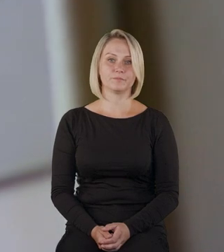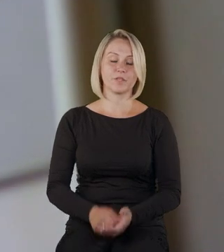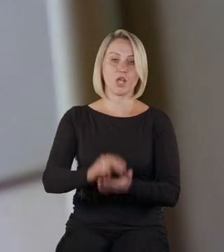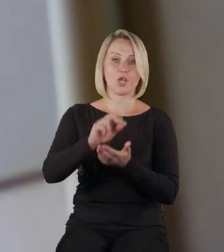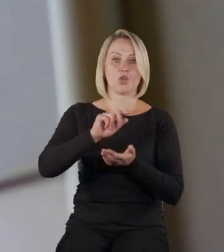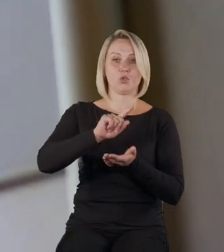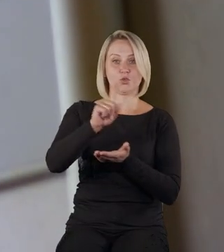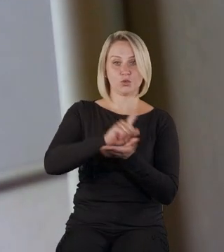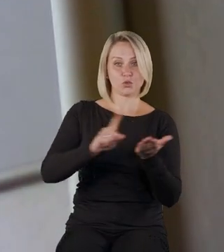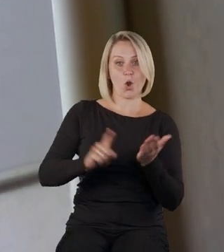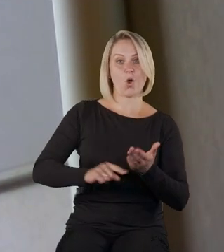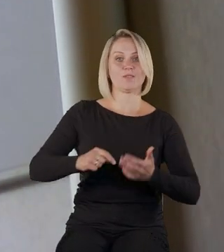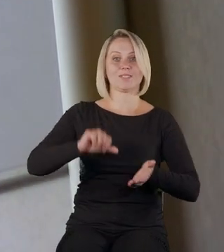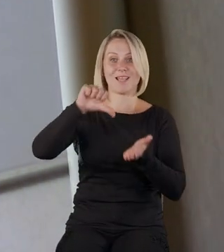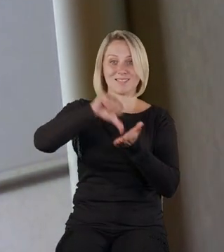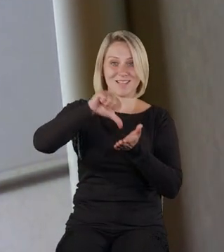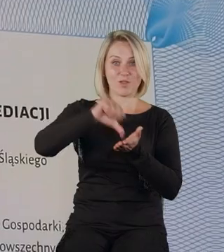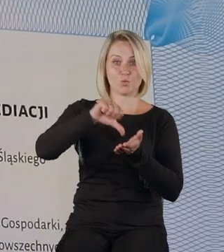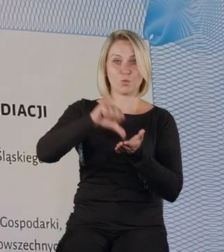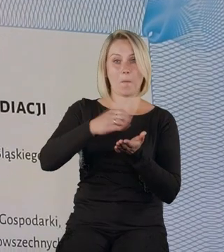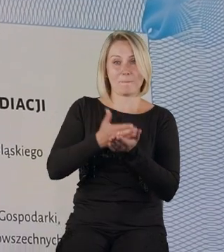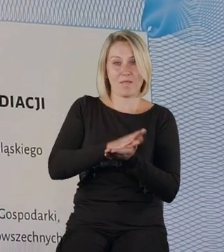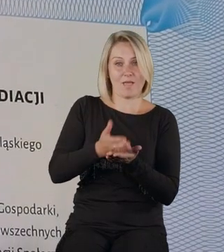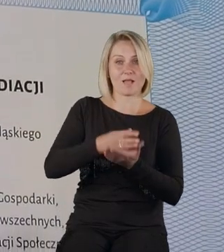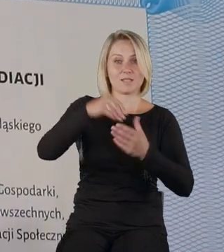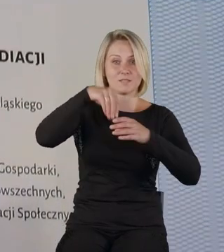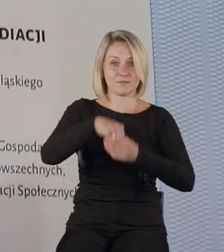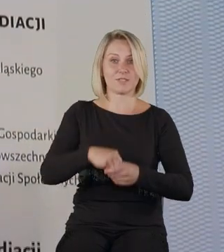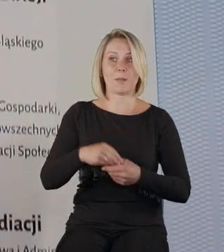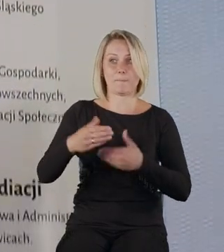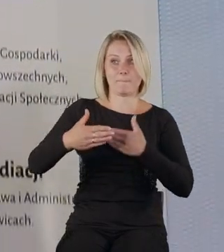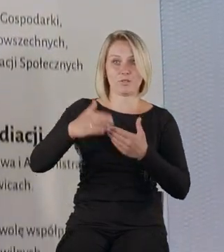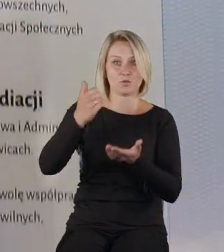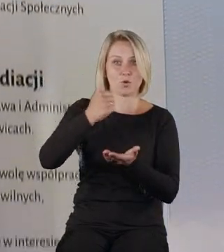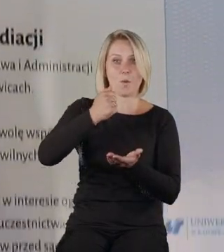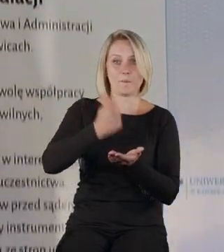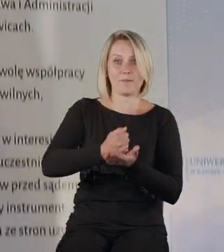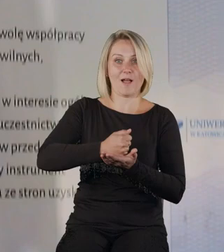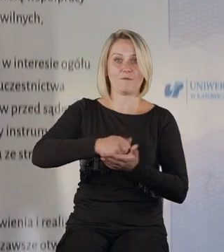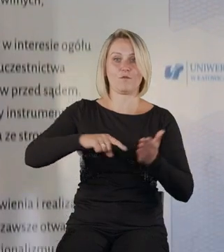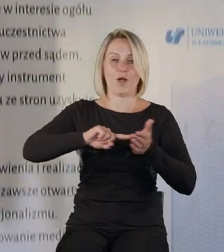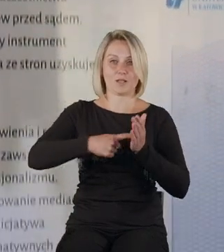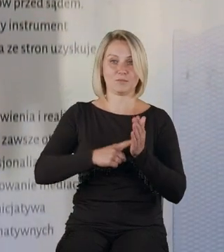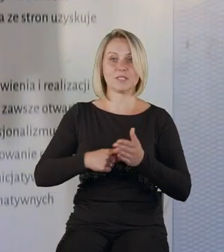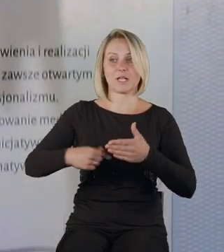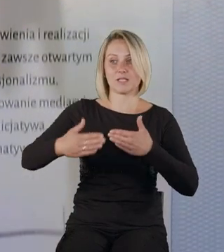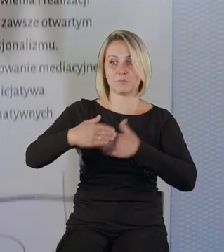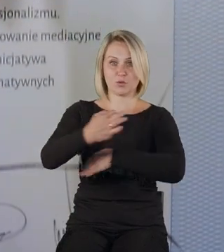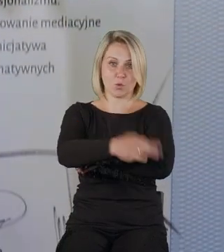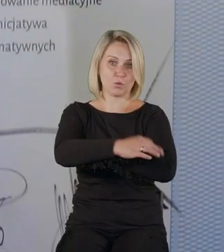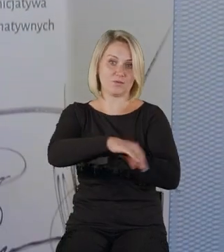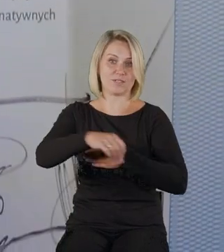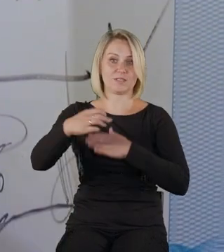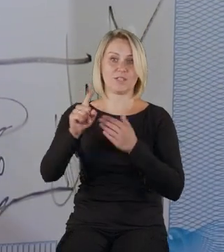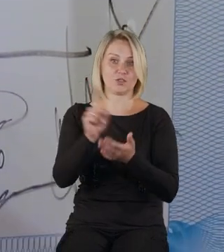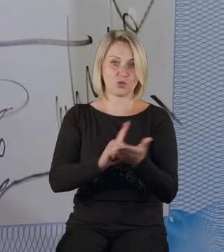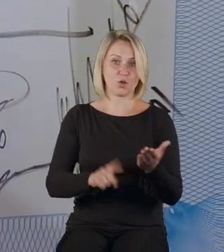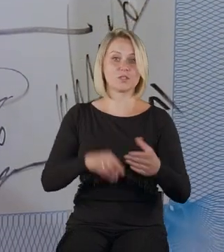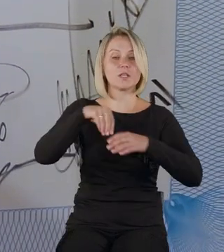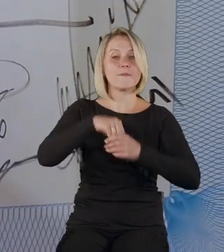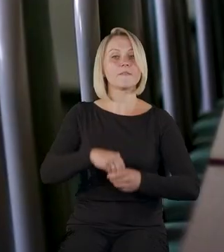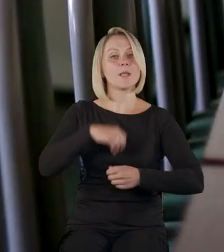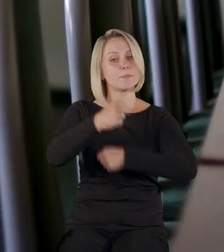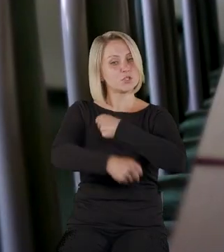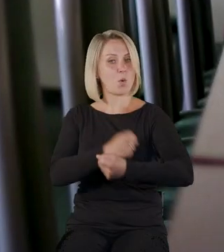Śląskie Centrum Arbitrażu i Mediacji przy Fundacji Wydziału Prawa i Administracji Uniwersytetu Śląskiego prowadzi działalność mediacyjną